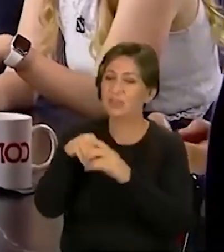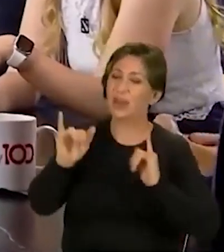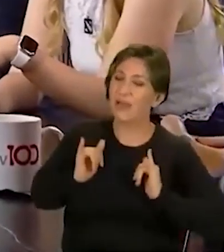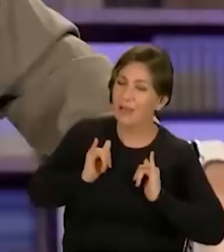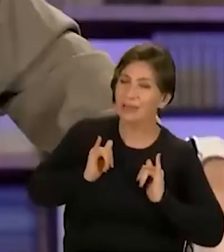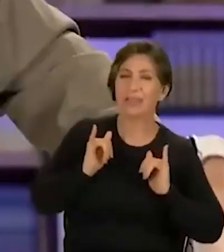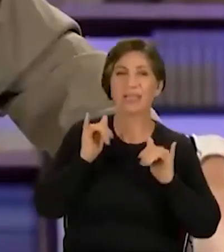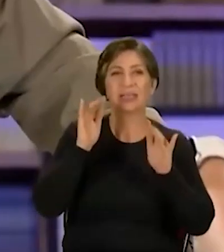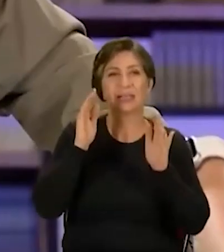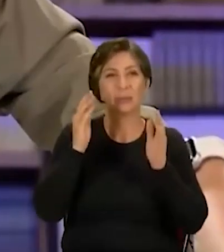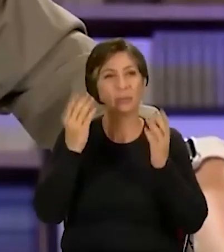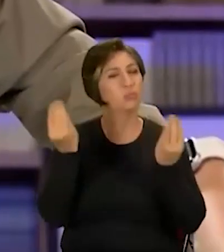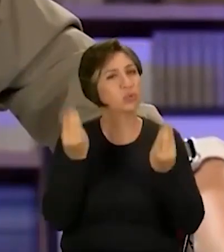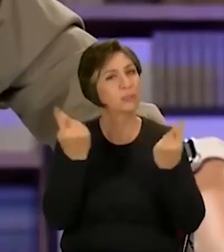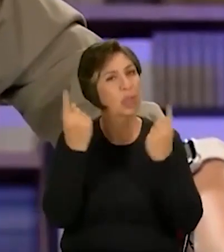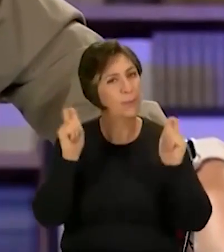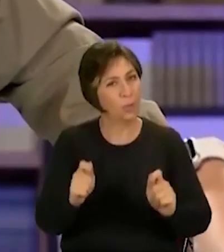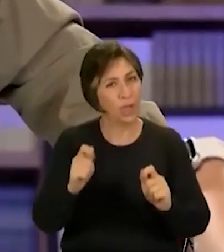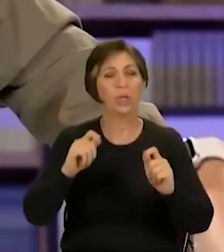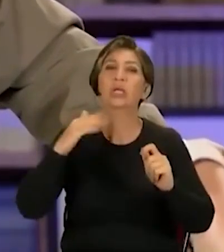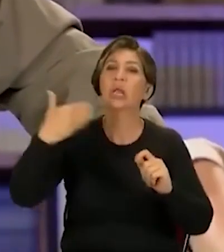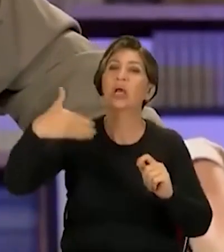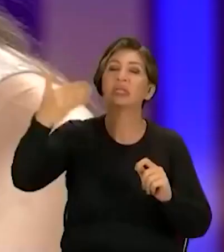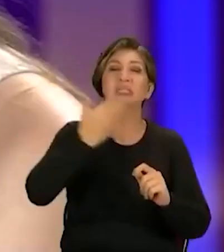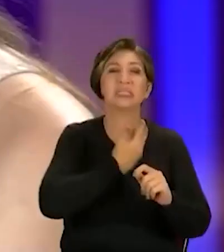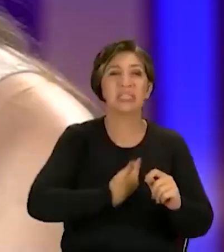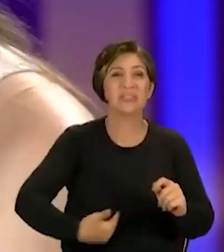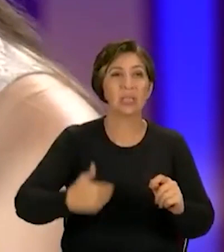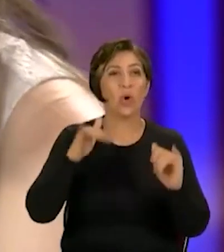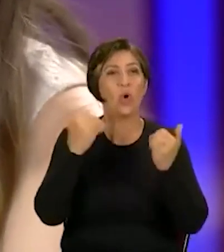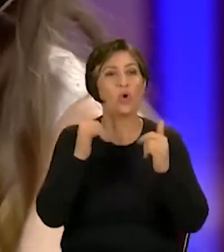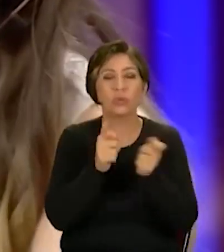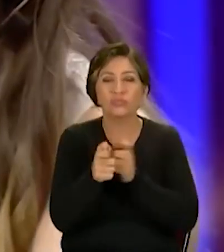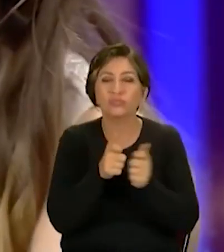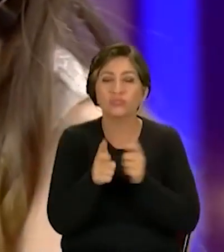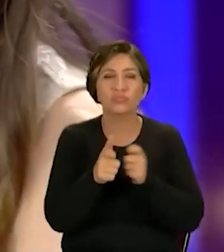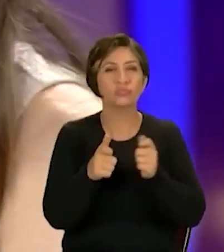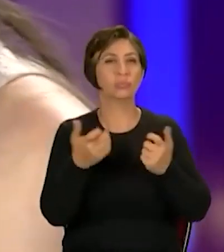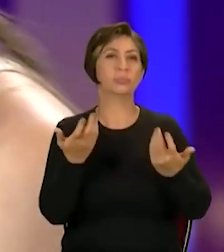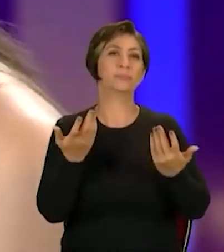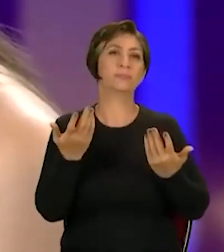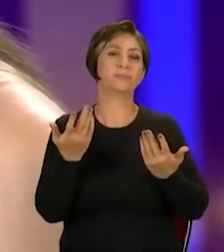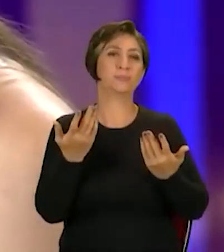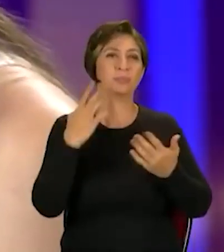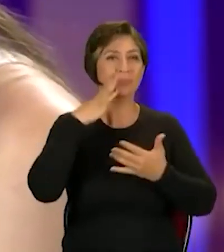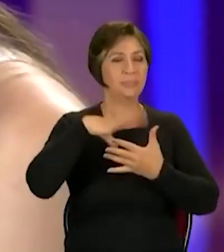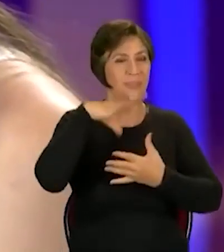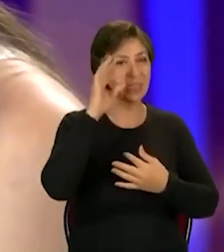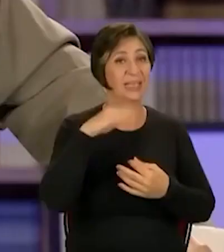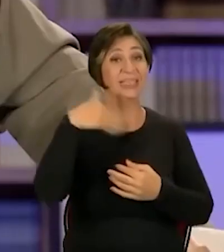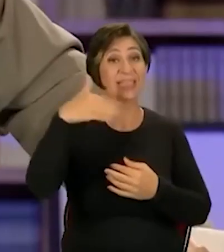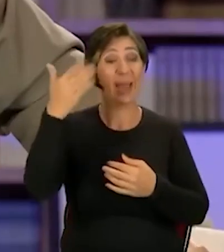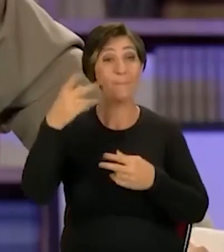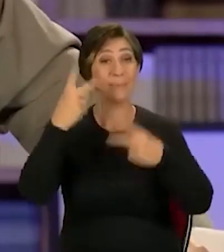tüketerek oturdukları yerden bir şey yapıyorlar. Ve ileride sevdikleri oyun oynama güdüsü insana ve